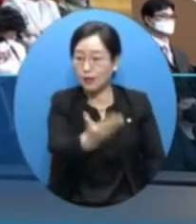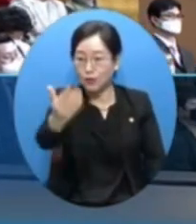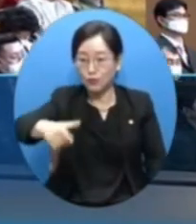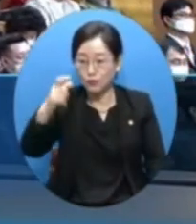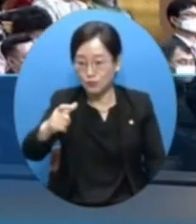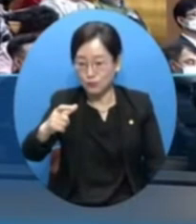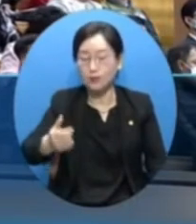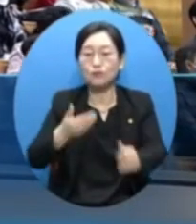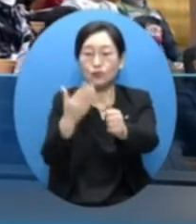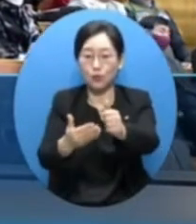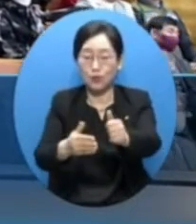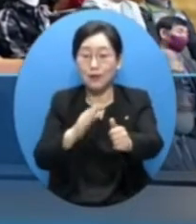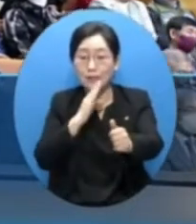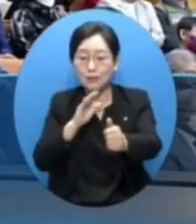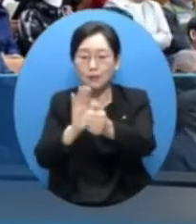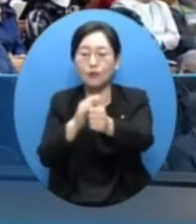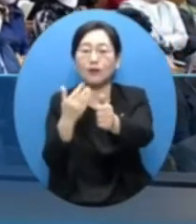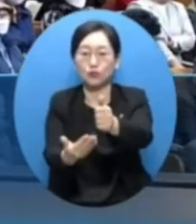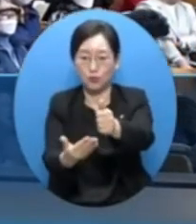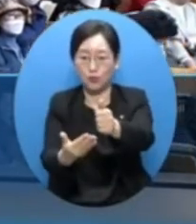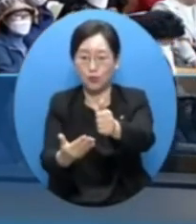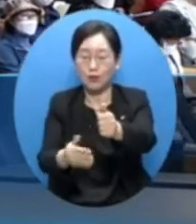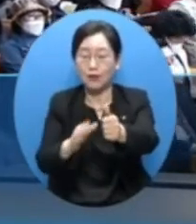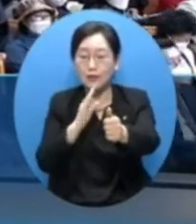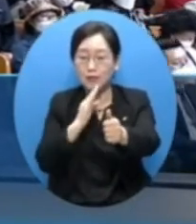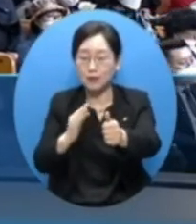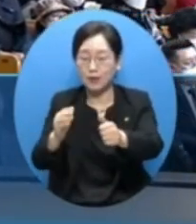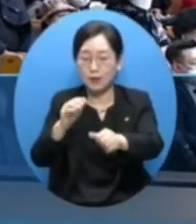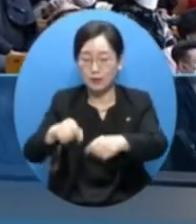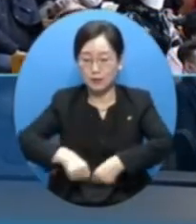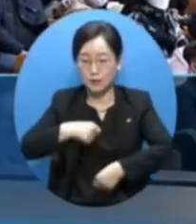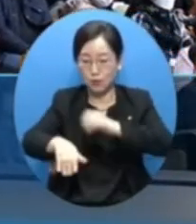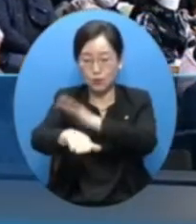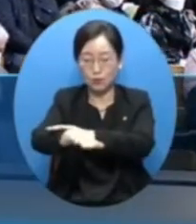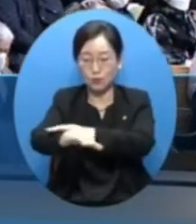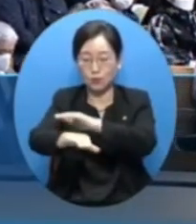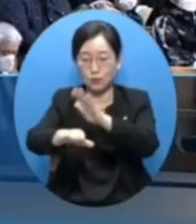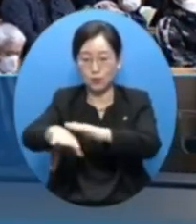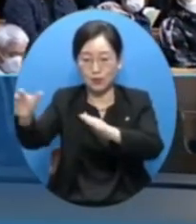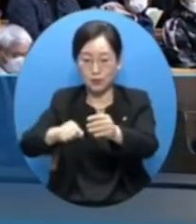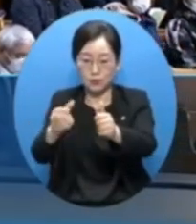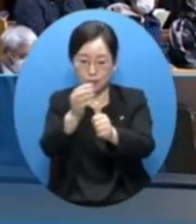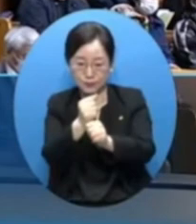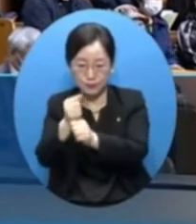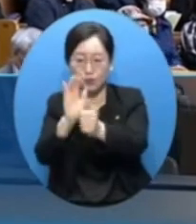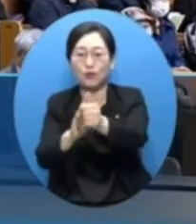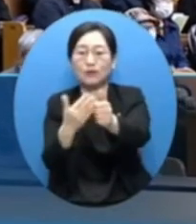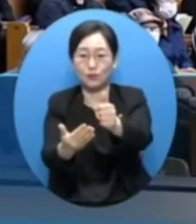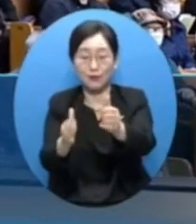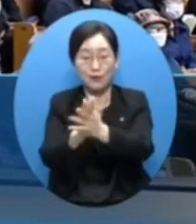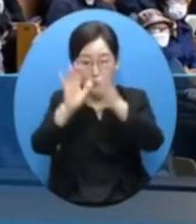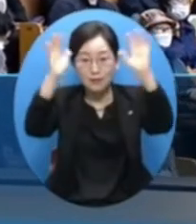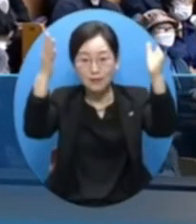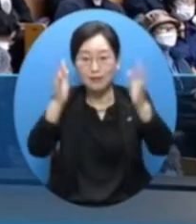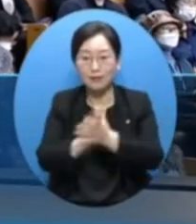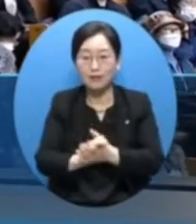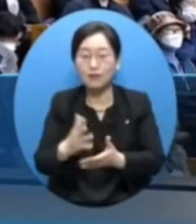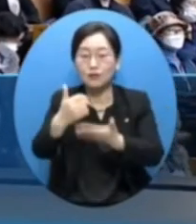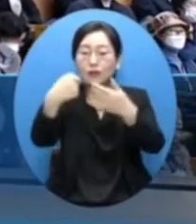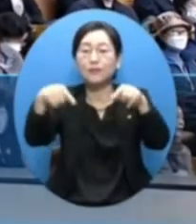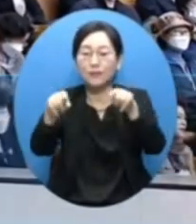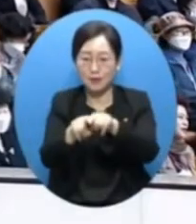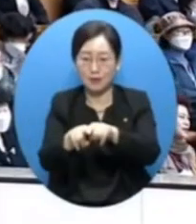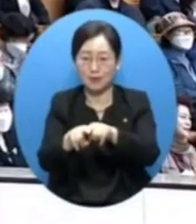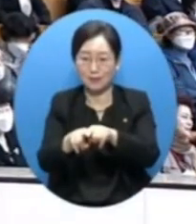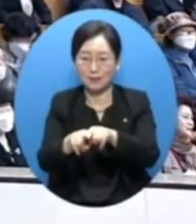굳세게 하리라. 참으로 너를 도와주리라. 참으로 나의 의로운 오른손으로 너를 붙들리라. 할렐루야. 주님이 함께